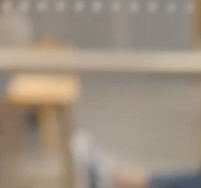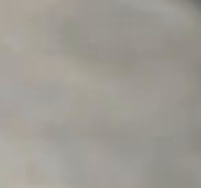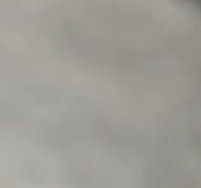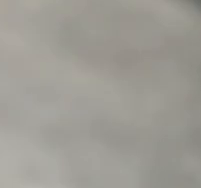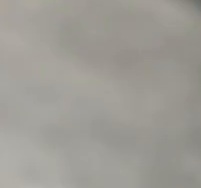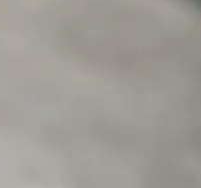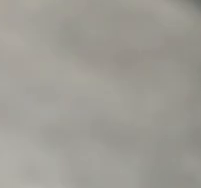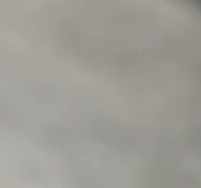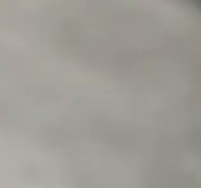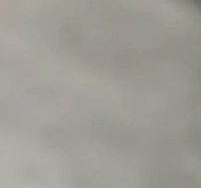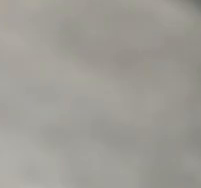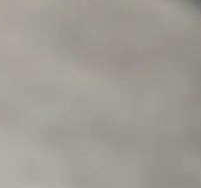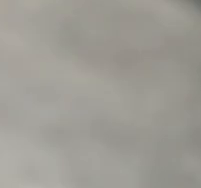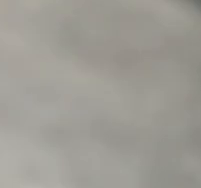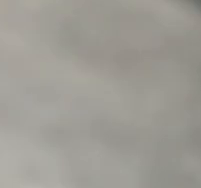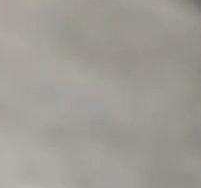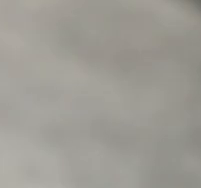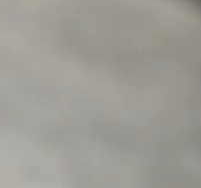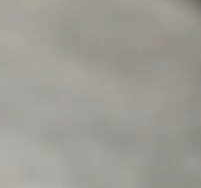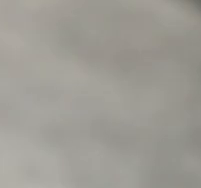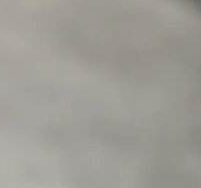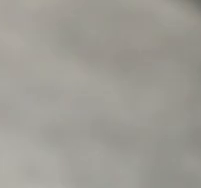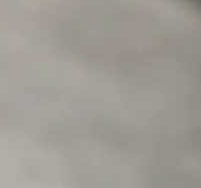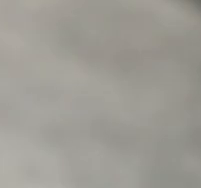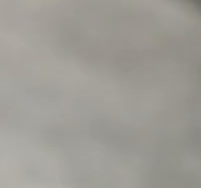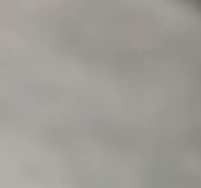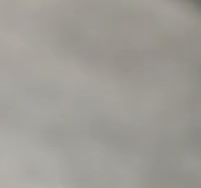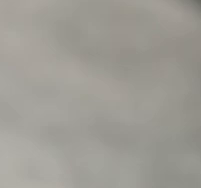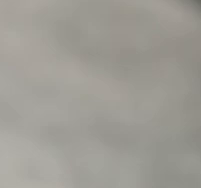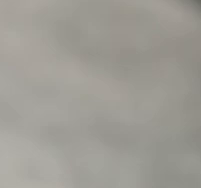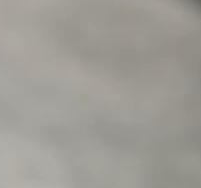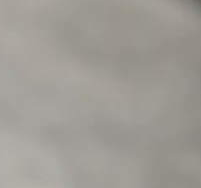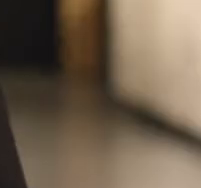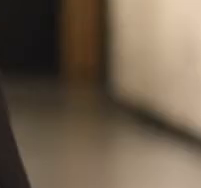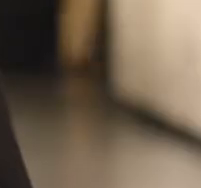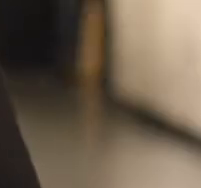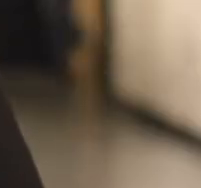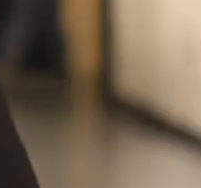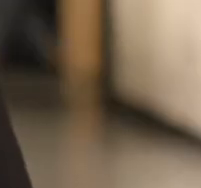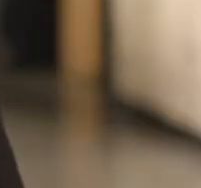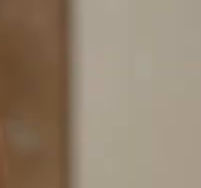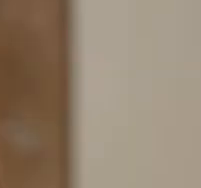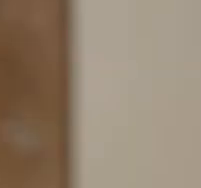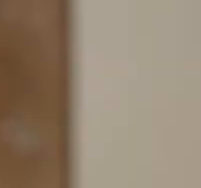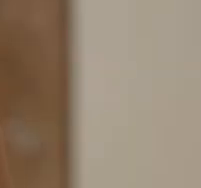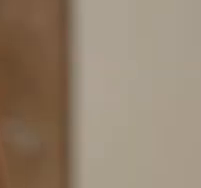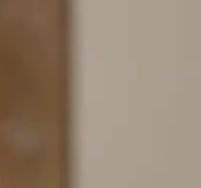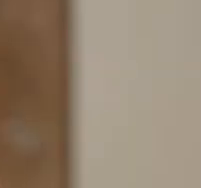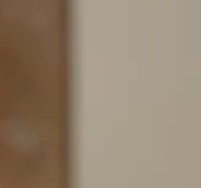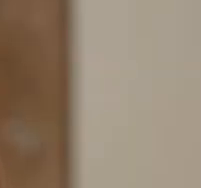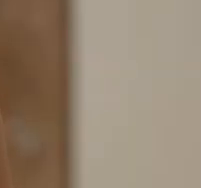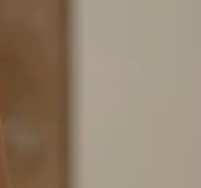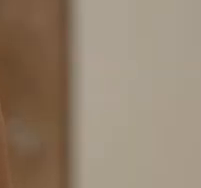acabado. Molts ànims a tots els que veniu ara i recordeu sempre que el carbassó fa el que pot. Ja ho tenim, això. Ara,